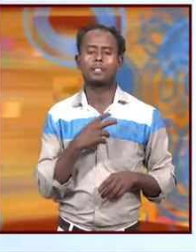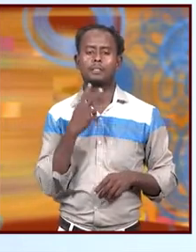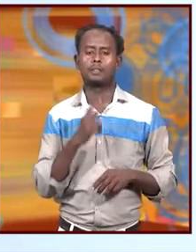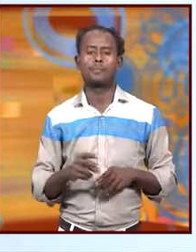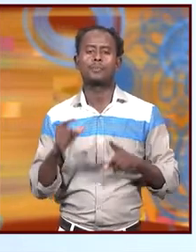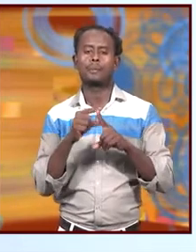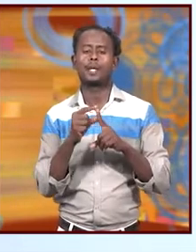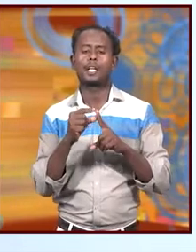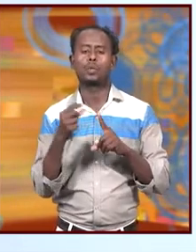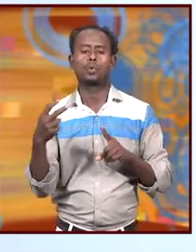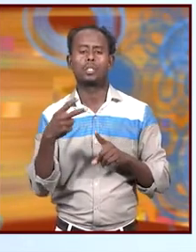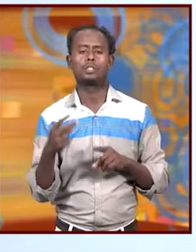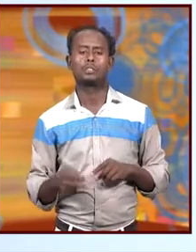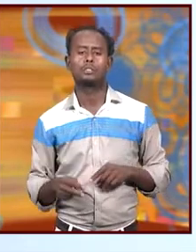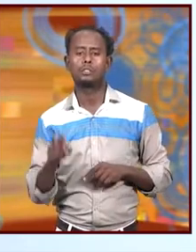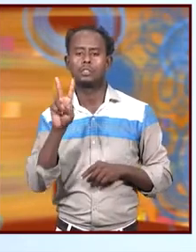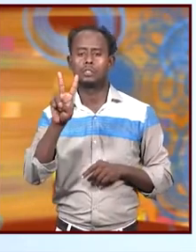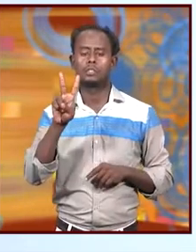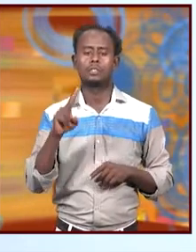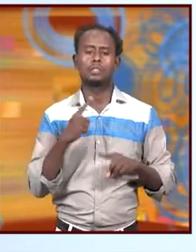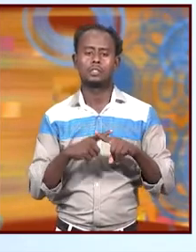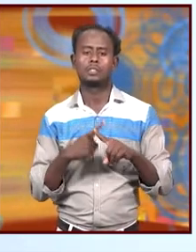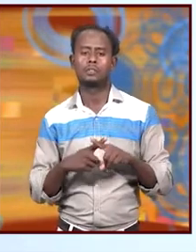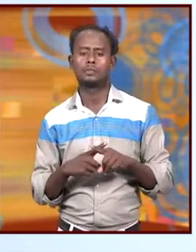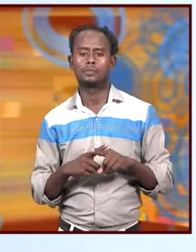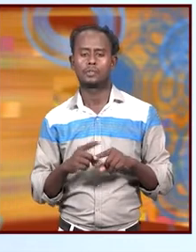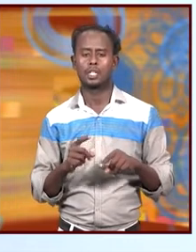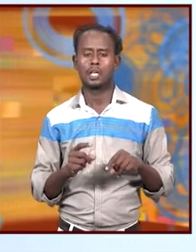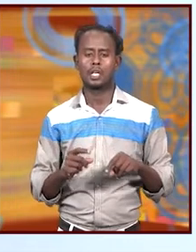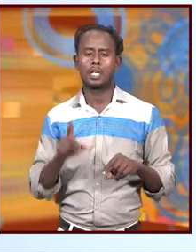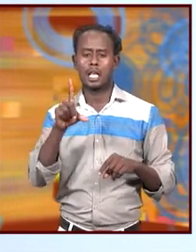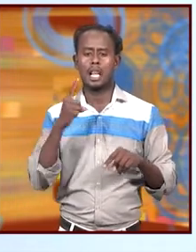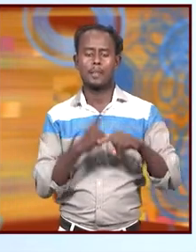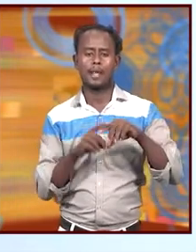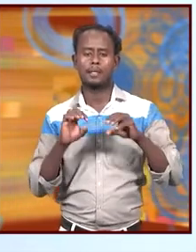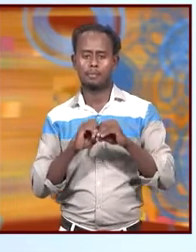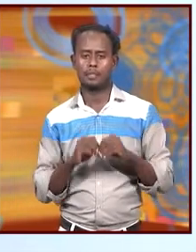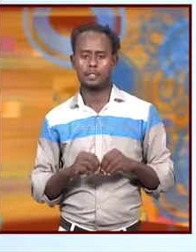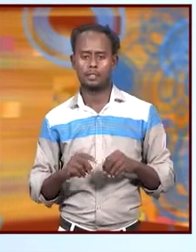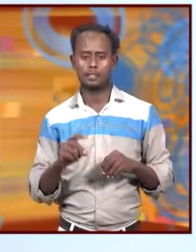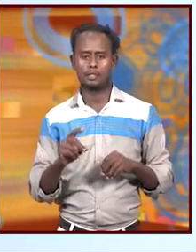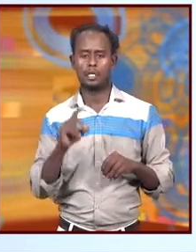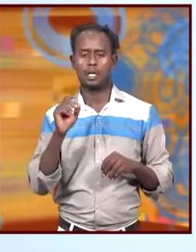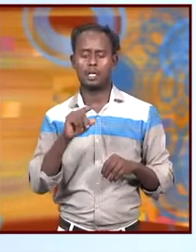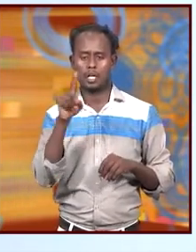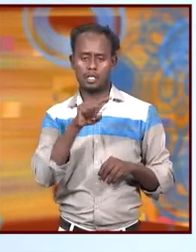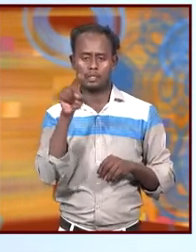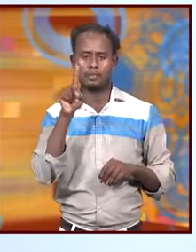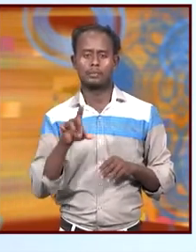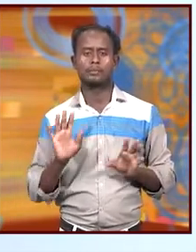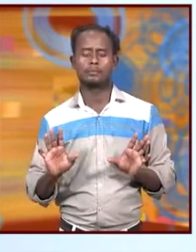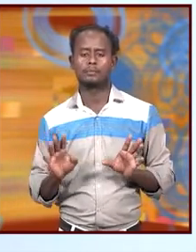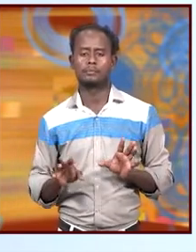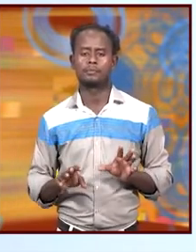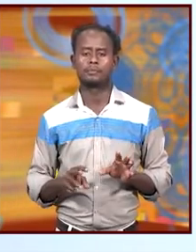இஸ் ஈக்குவல் டு 2 இன்ட்டு எல் பிளஸ் பி அலகு இஸ் ஈக்குவல்